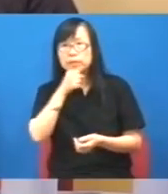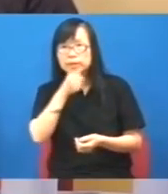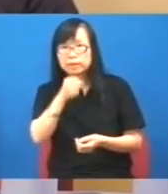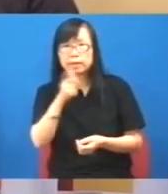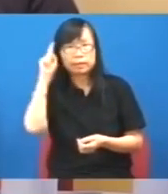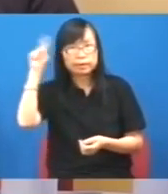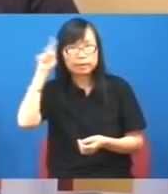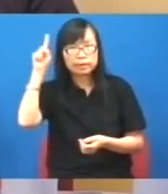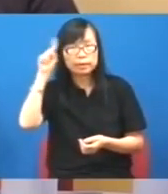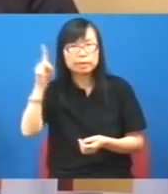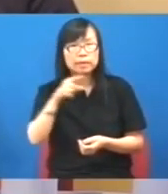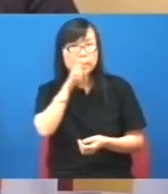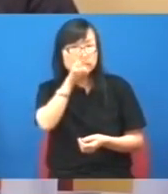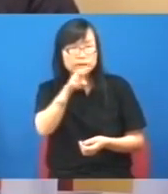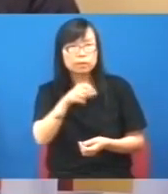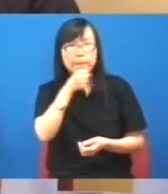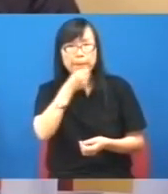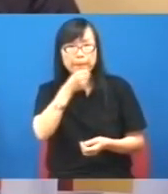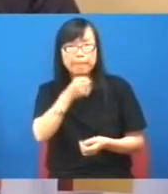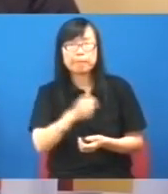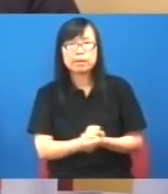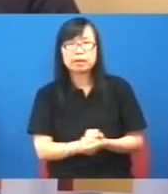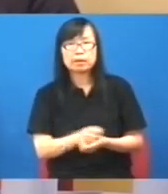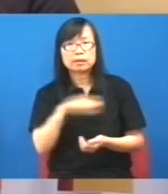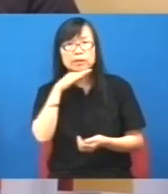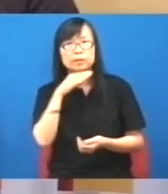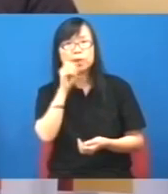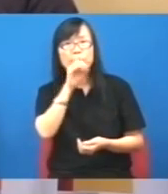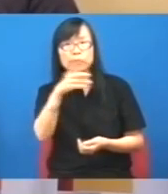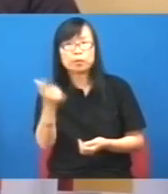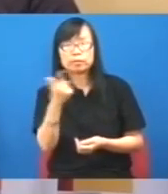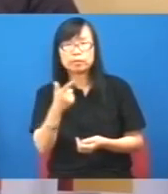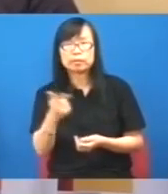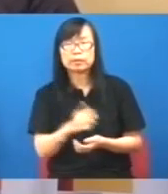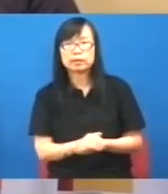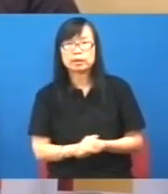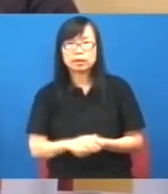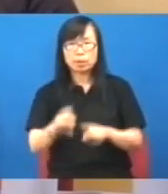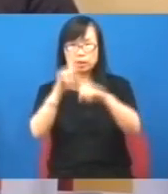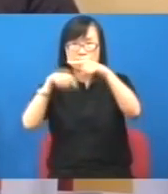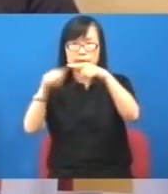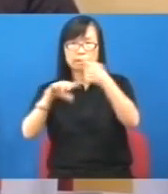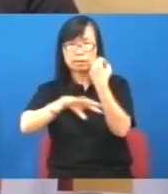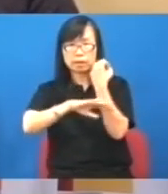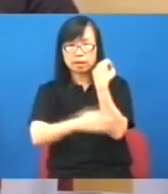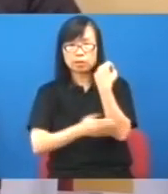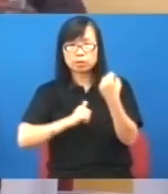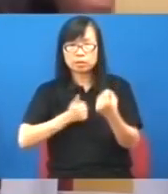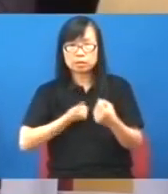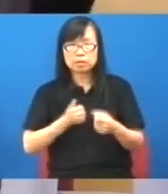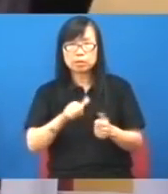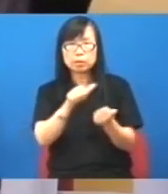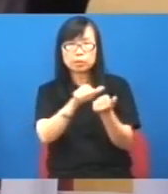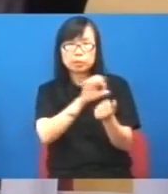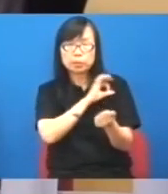咯，見真佢就問咯，等我講多啲啊嘛。第二，其實而家佢話大律師公會同埋律師公會誒寫